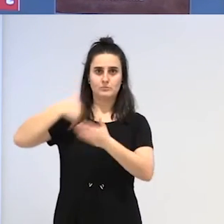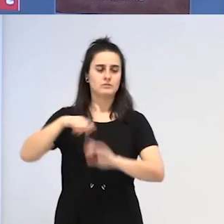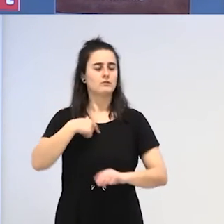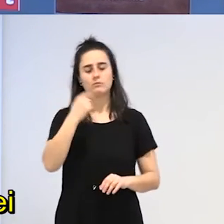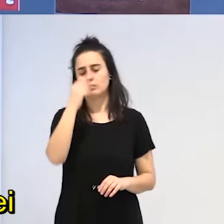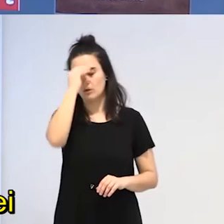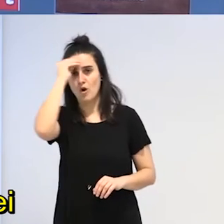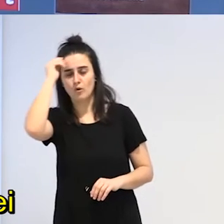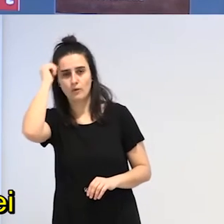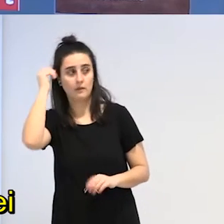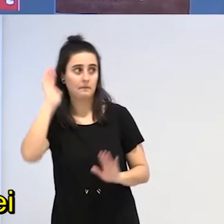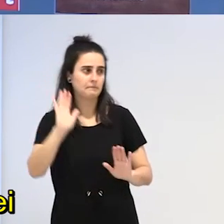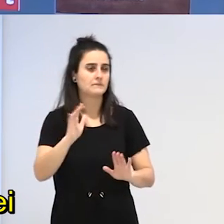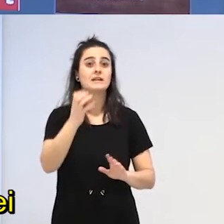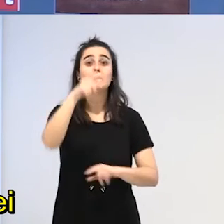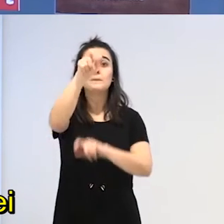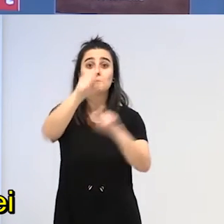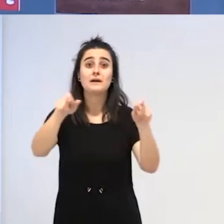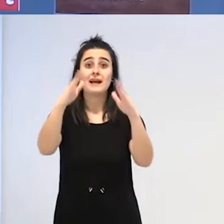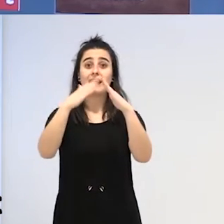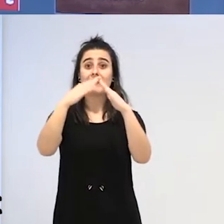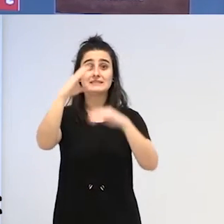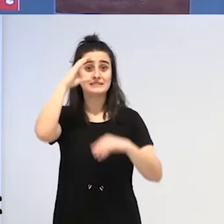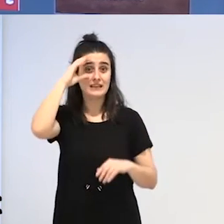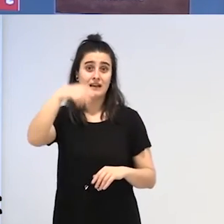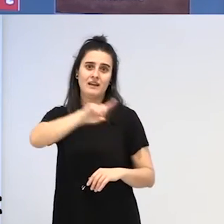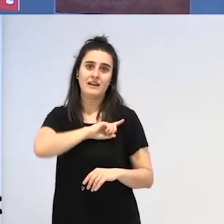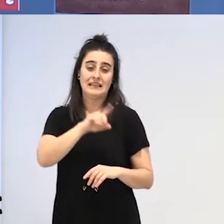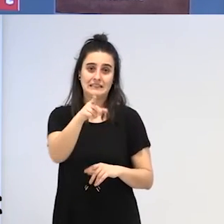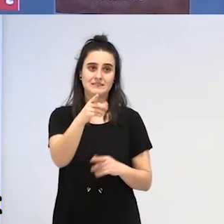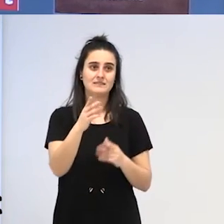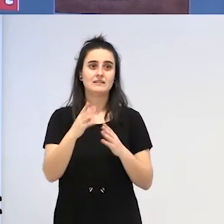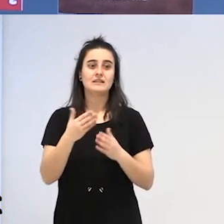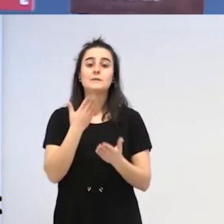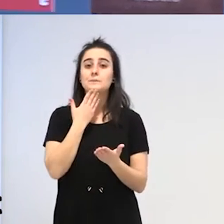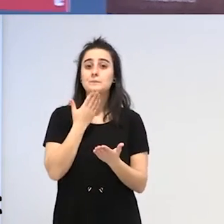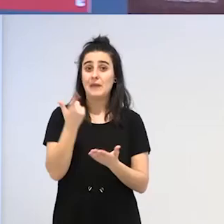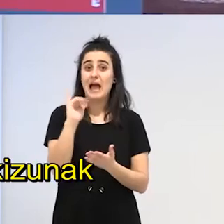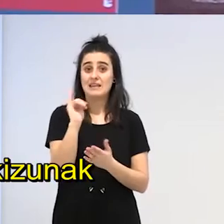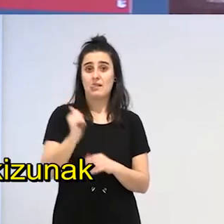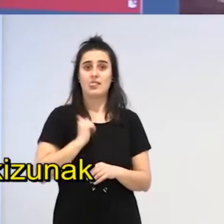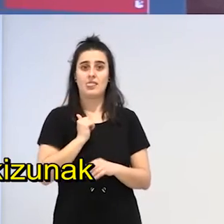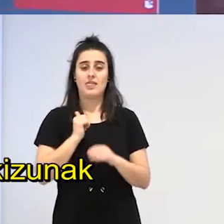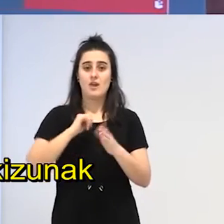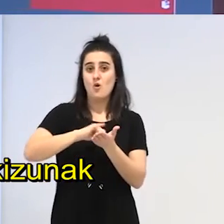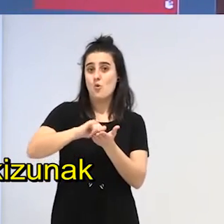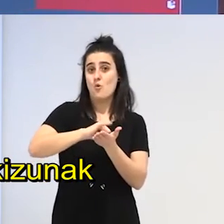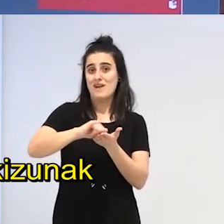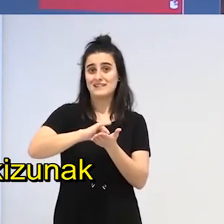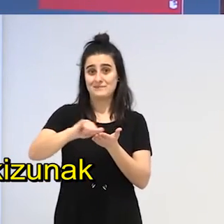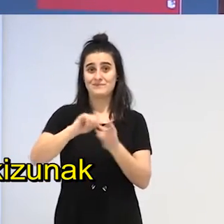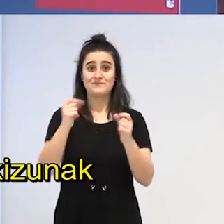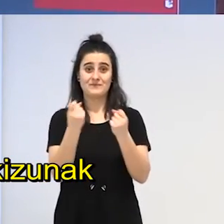da, eta etxetik entzuten ari direnei eskaintzen zaie telefono bat WhatsAppez